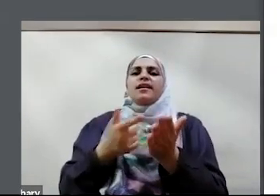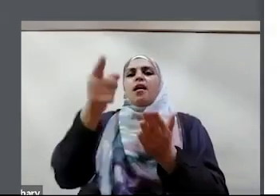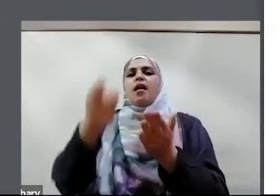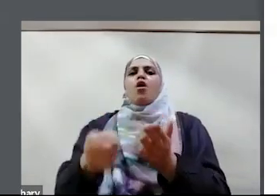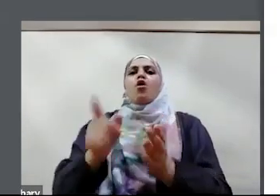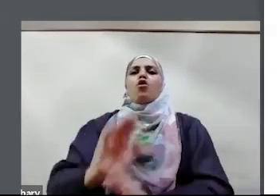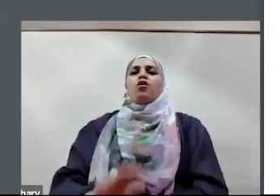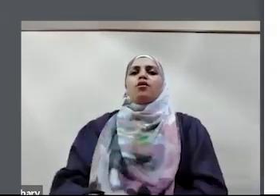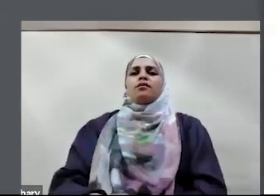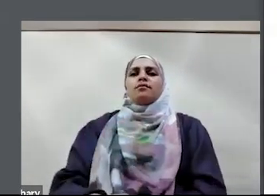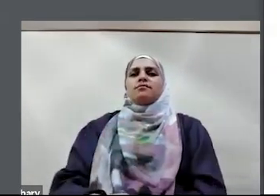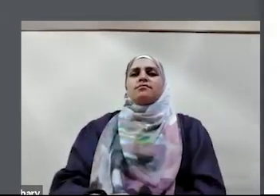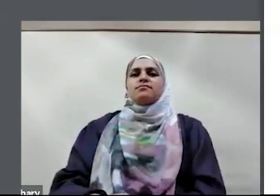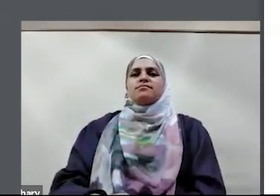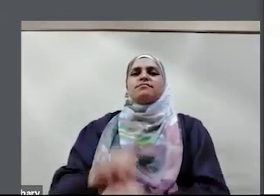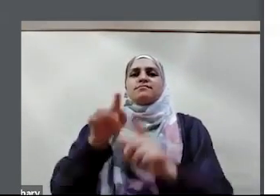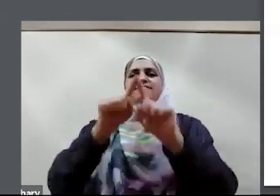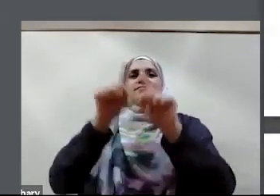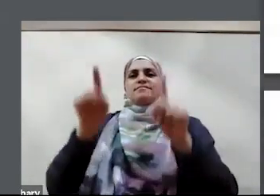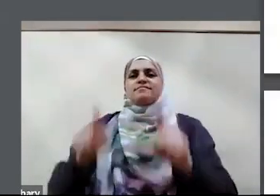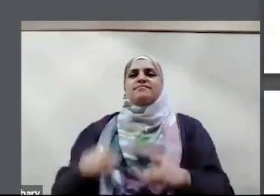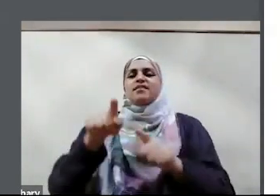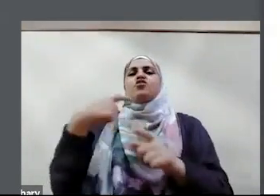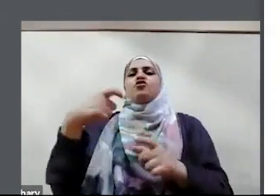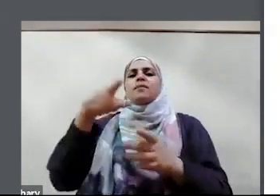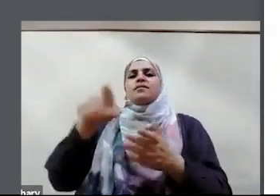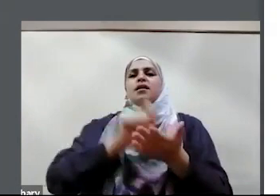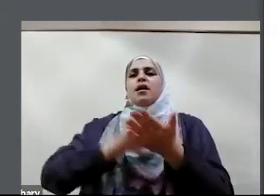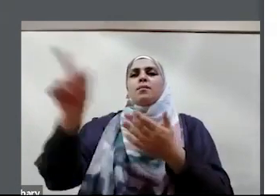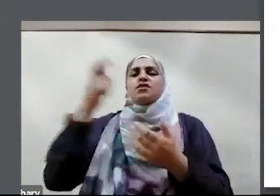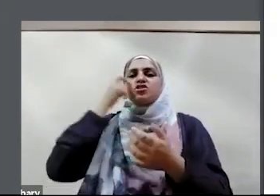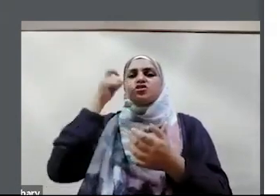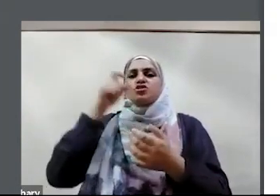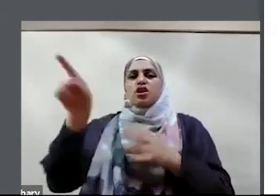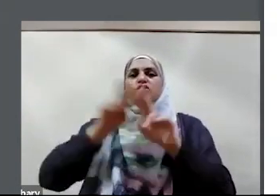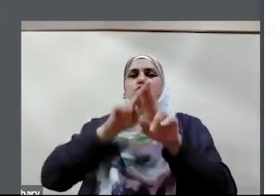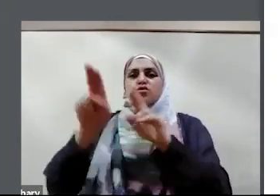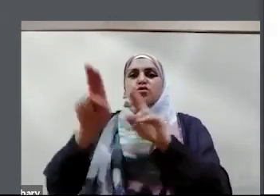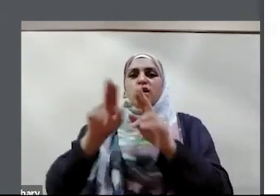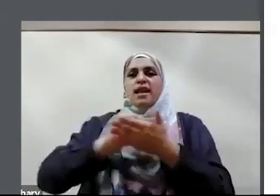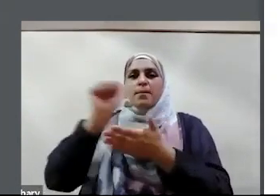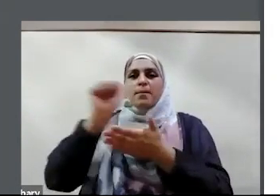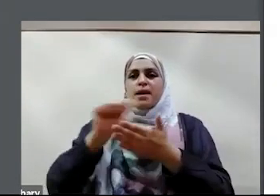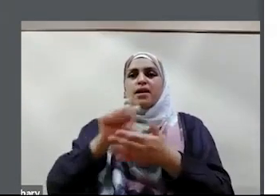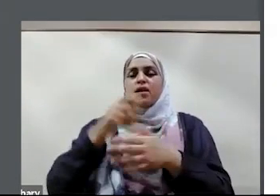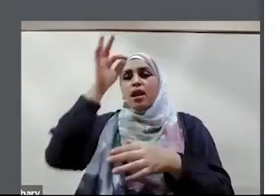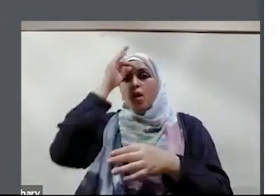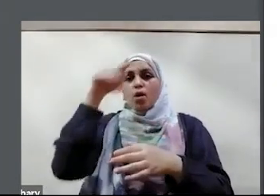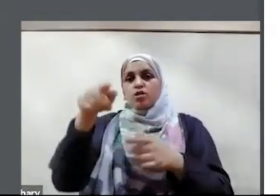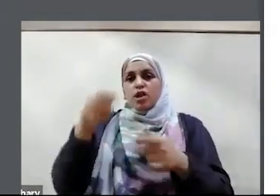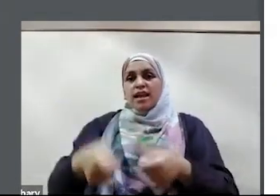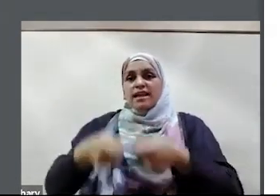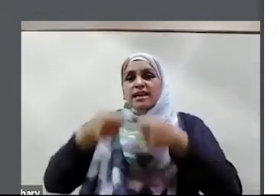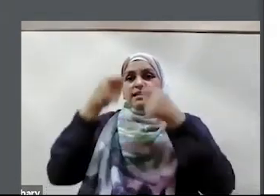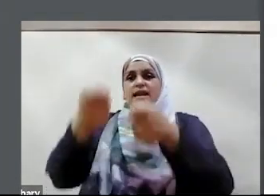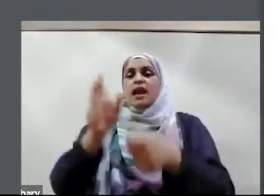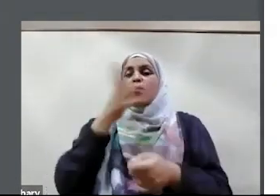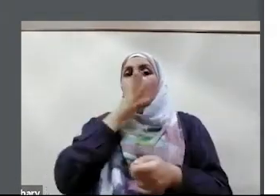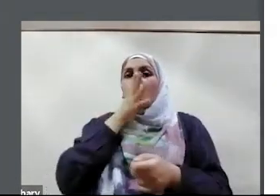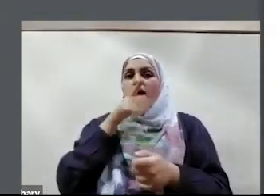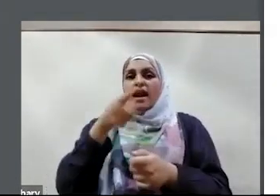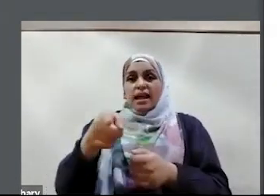زي ما قلنا دي بتبقى نفس الأسئلة اللي بتروح لشخص لو انتوا مكتوب بالإيميل، ولو انتوا هتسلموه ورقي فهي